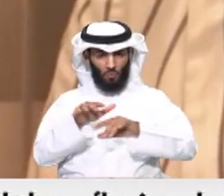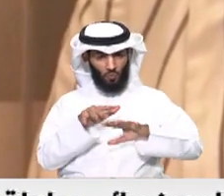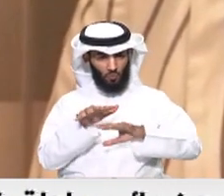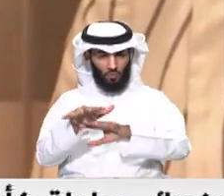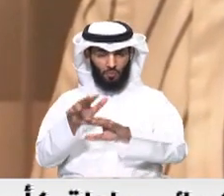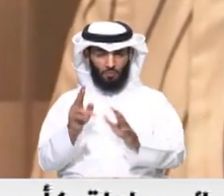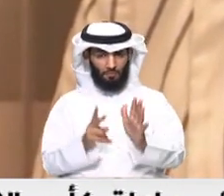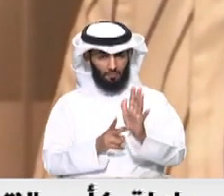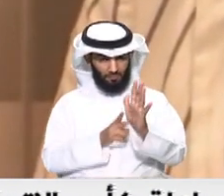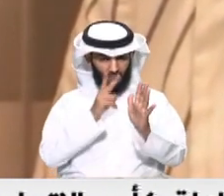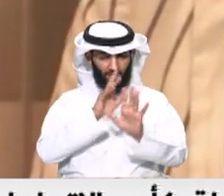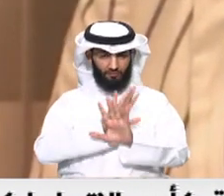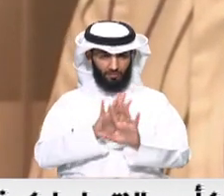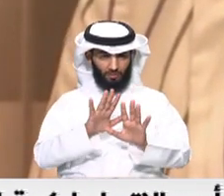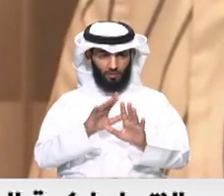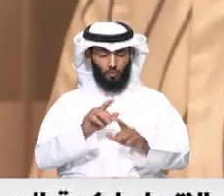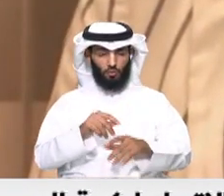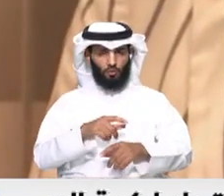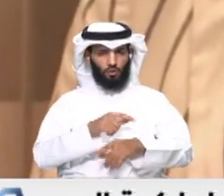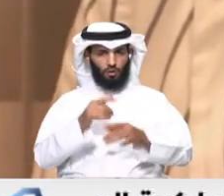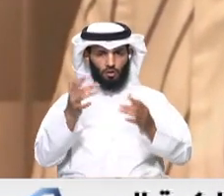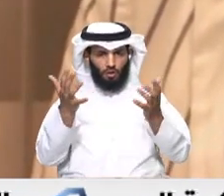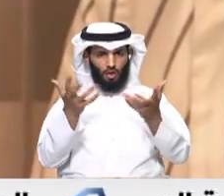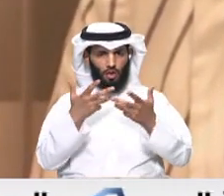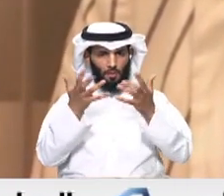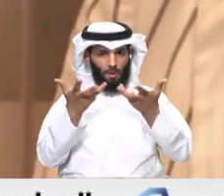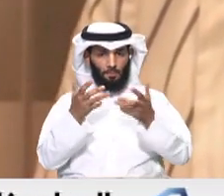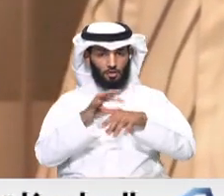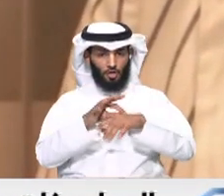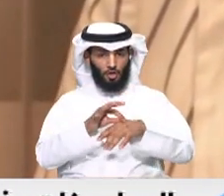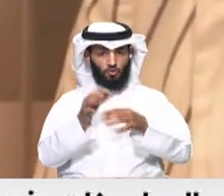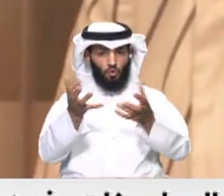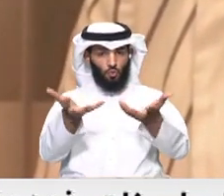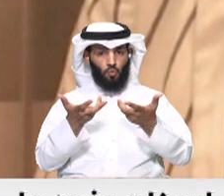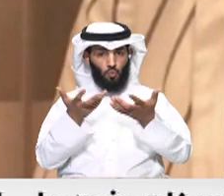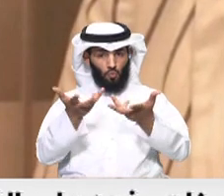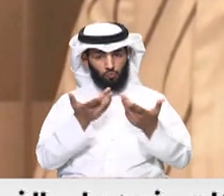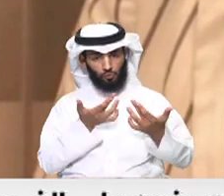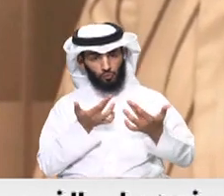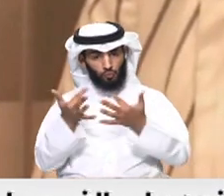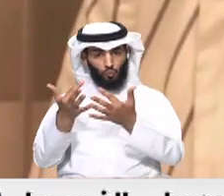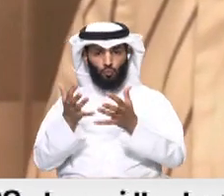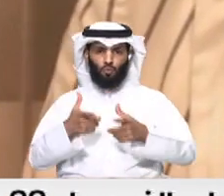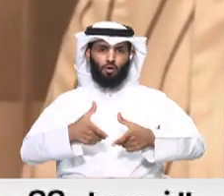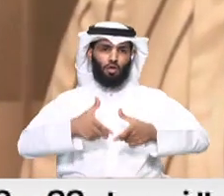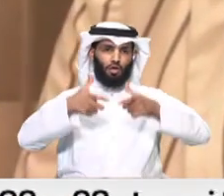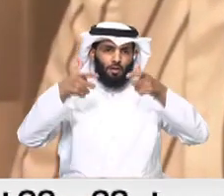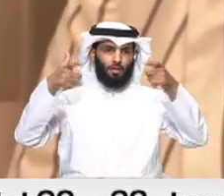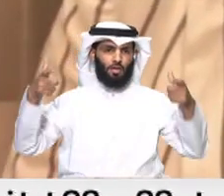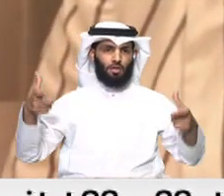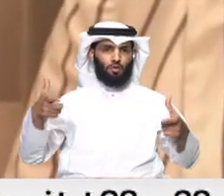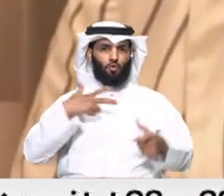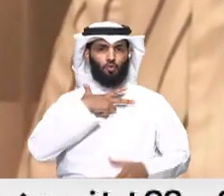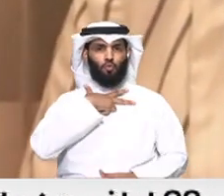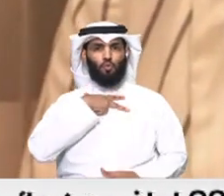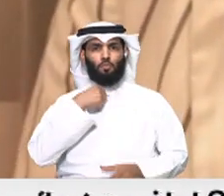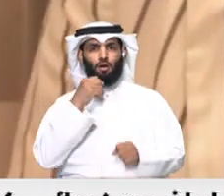اللبناني، فهو الأكبر في تاريخ لبنان، كيف ستتعامل الحكومة مع هذا النزوح؟